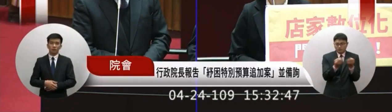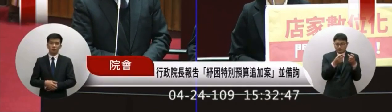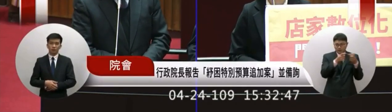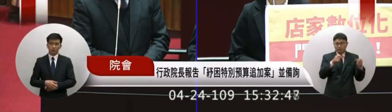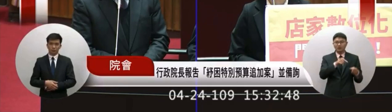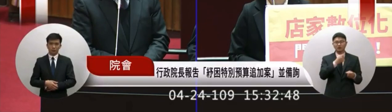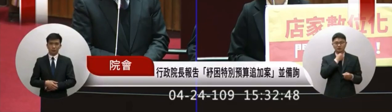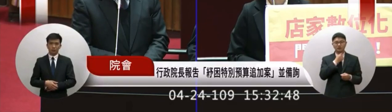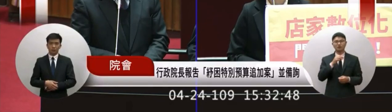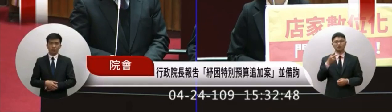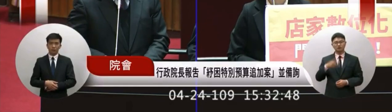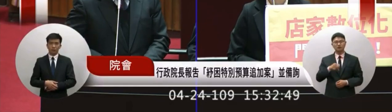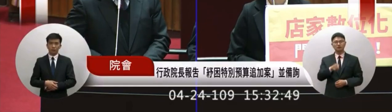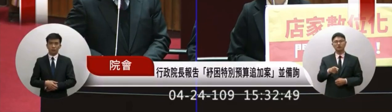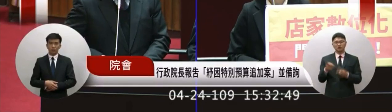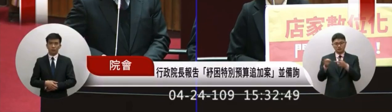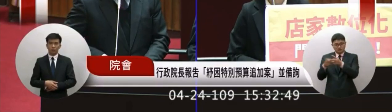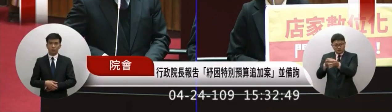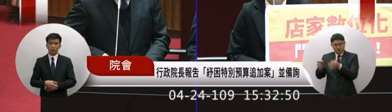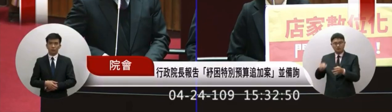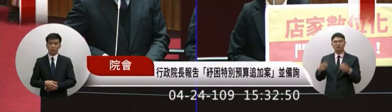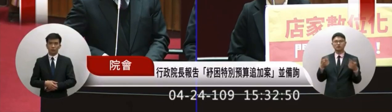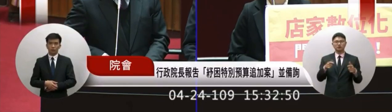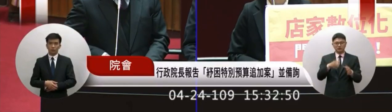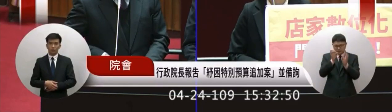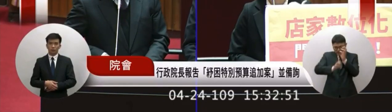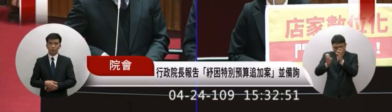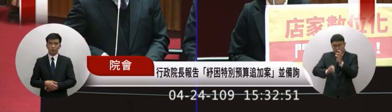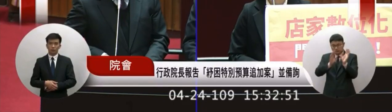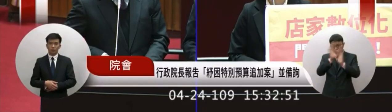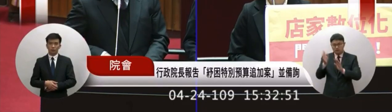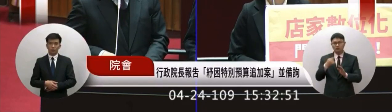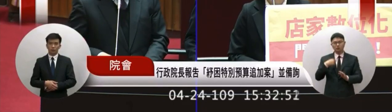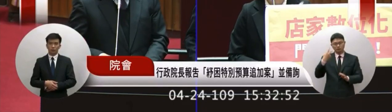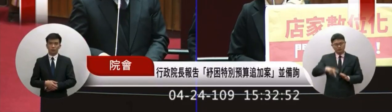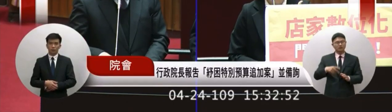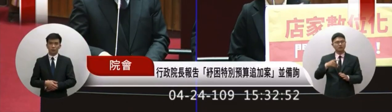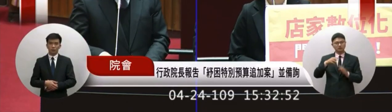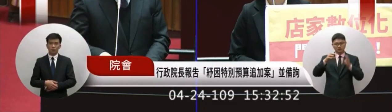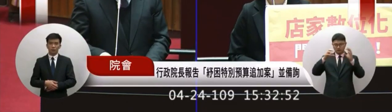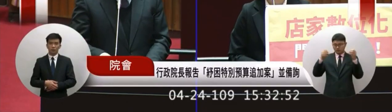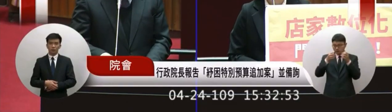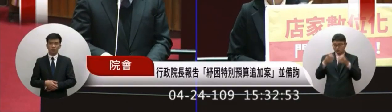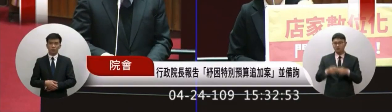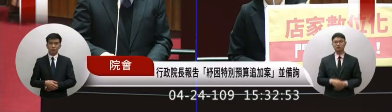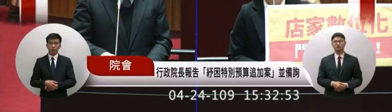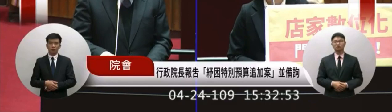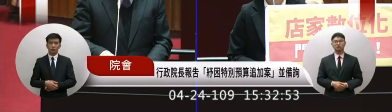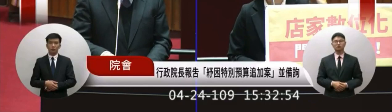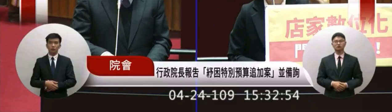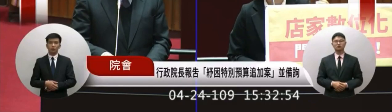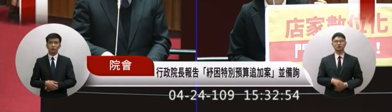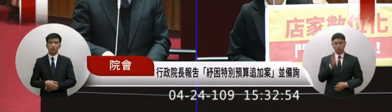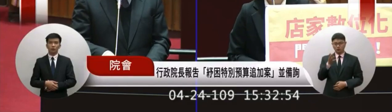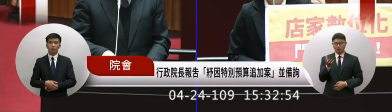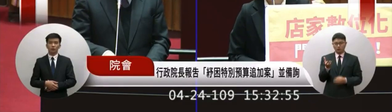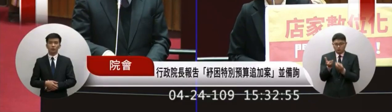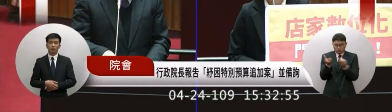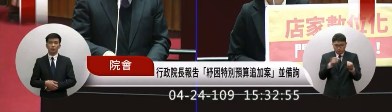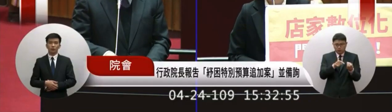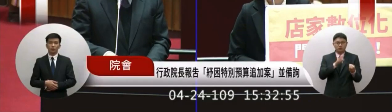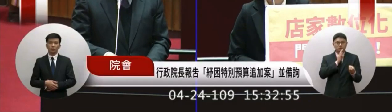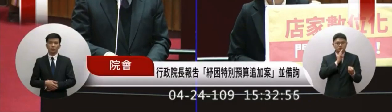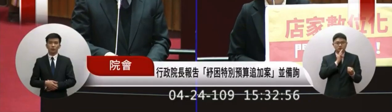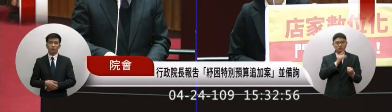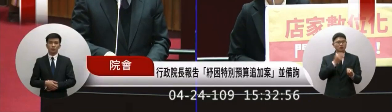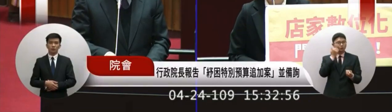用统一发票而是不属于小规模的情况，所以这个细节部分我觉得可能需要再审慎的讨论，因为我们其实有把相关的规范看出来，确实有一部分是框到它因